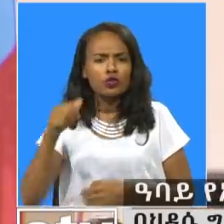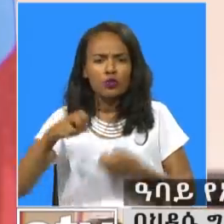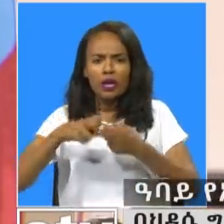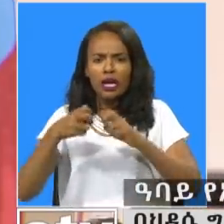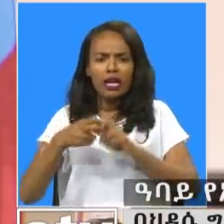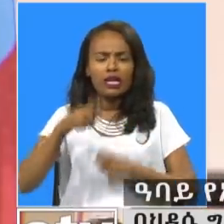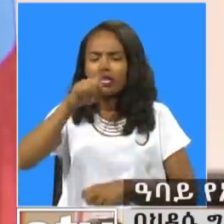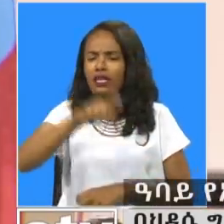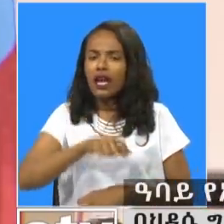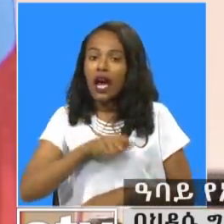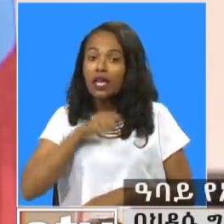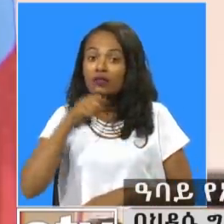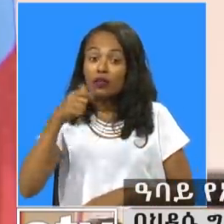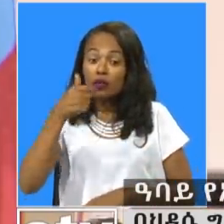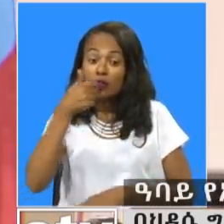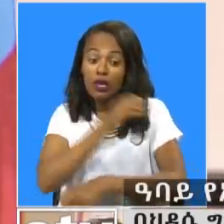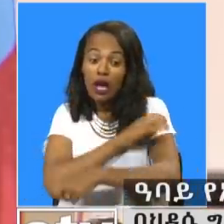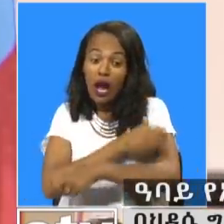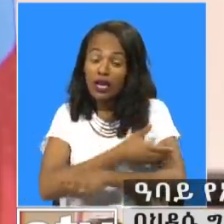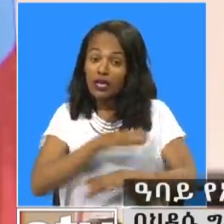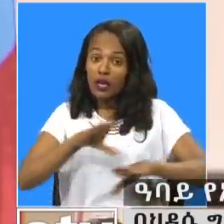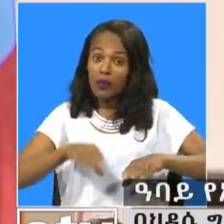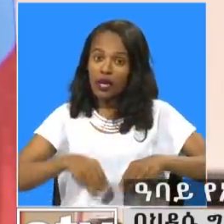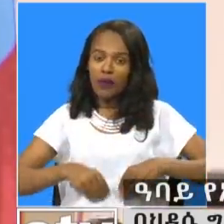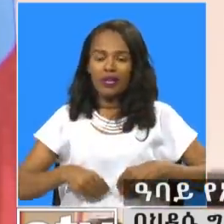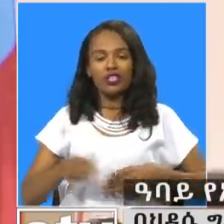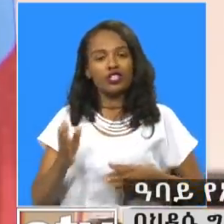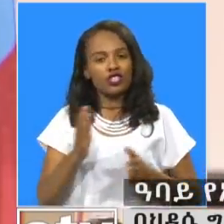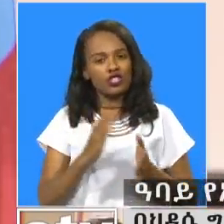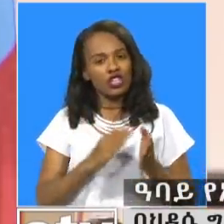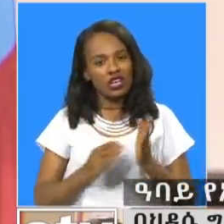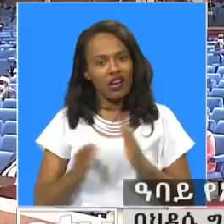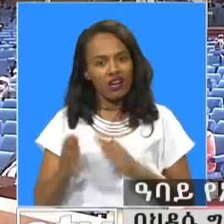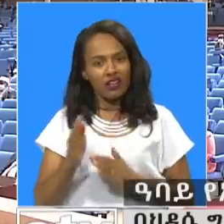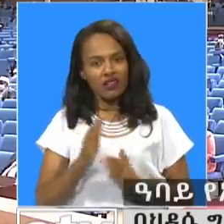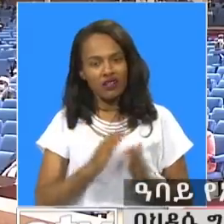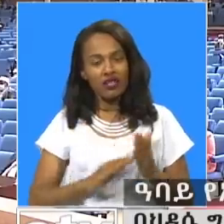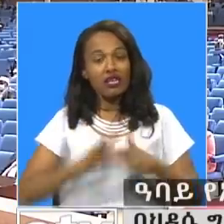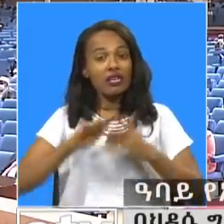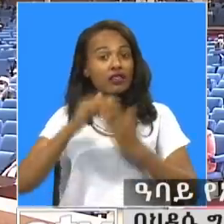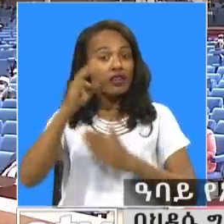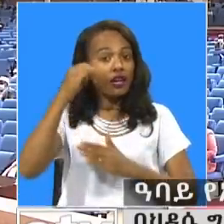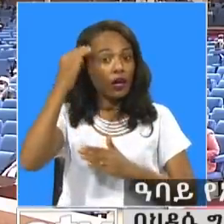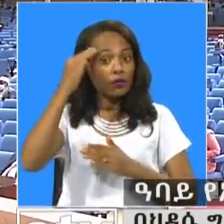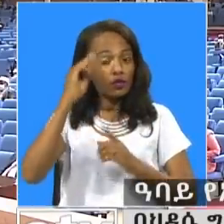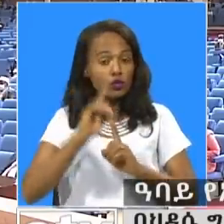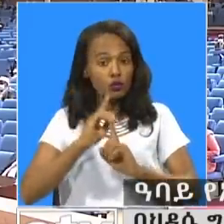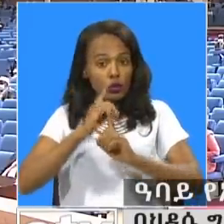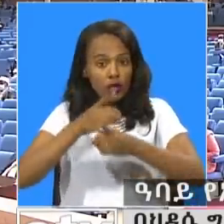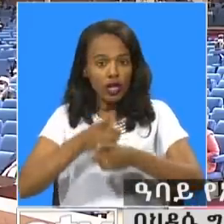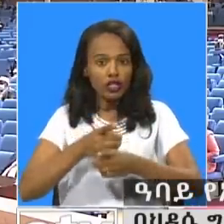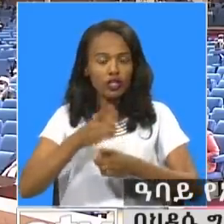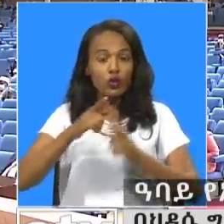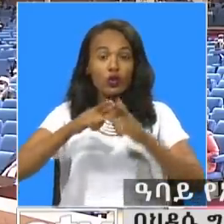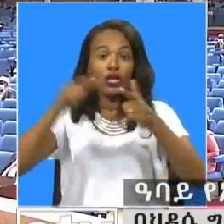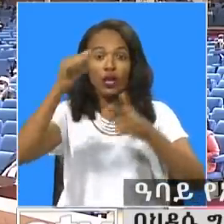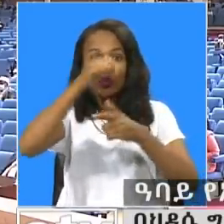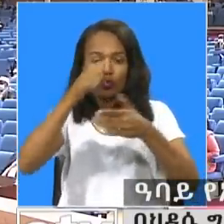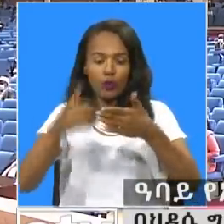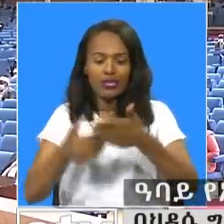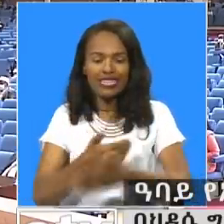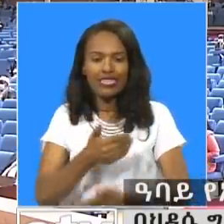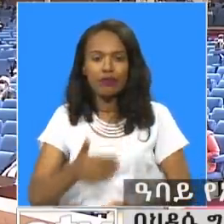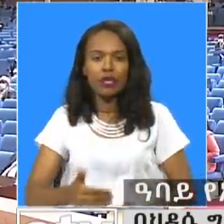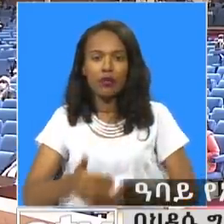ኤሌክትሪክ አያስፈልጋችሁም የሚለን ኃይል ደግሞ ለመቀበል ትንሽ እንቸገራለን። ጠቅላይ ሚኒስትሩ በመላሻቸው የታላቁ የኢትዮጵያ ህዳሴ